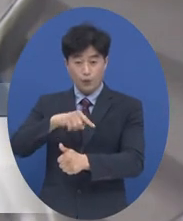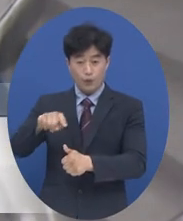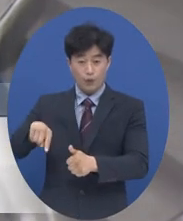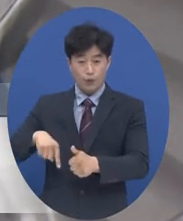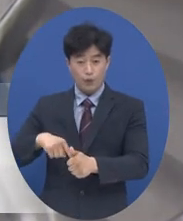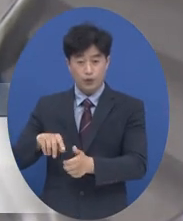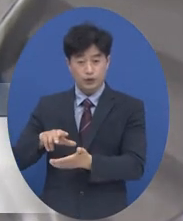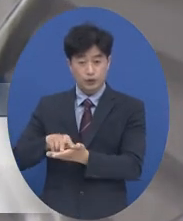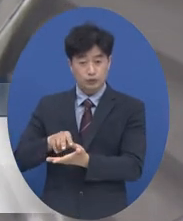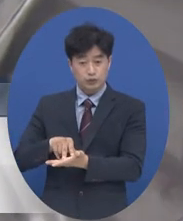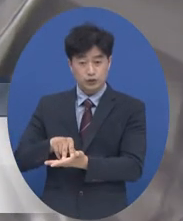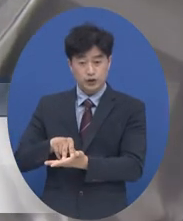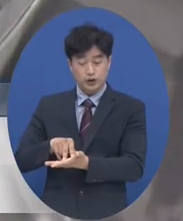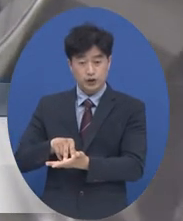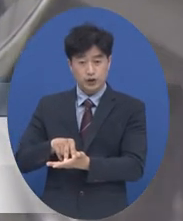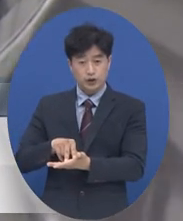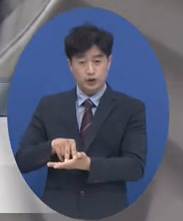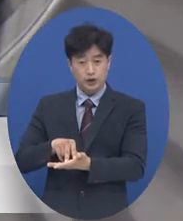뭔가